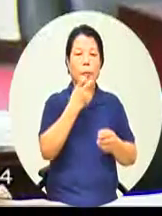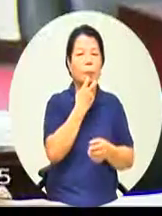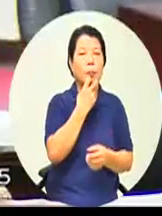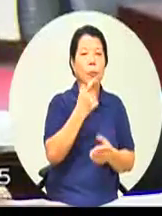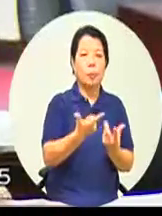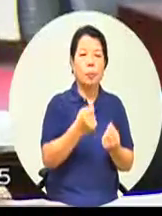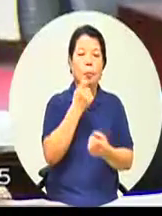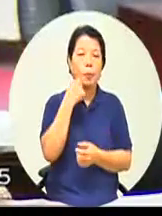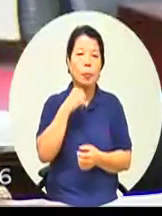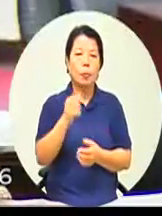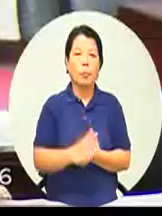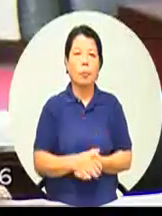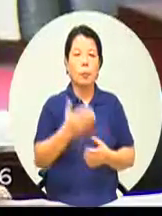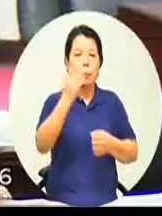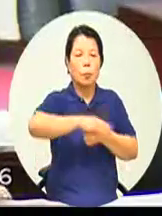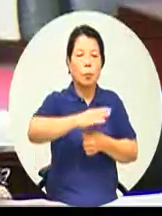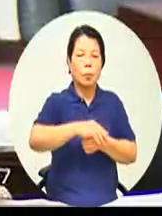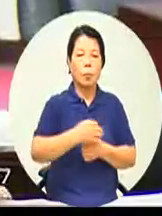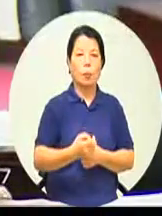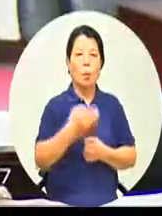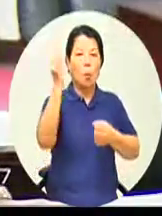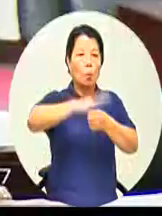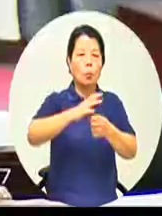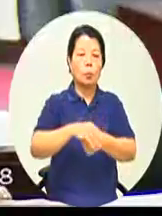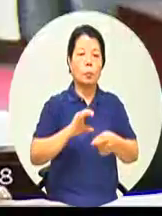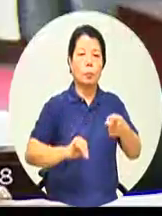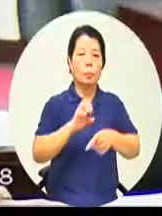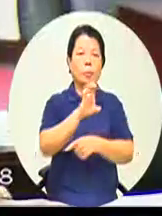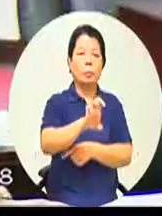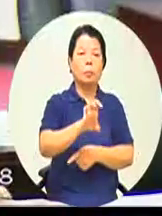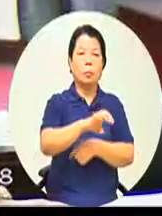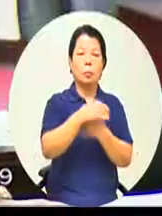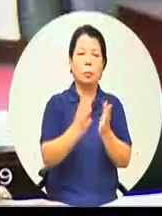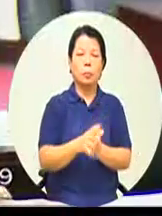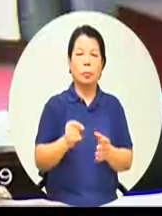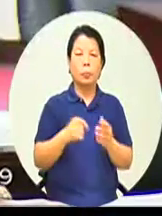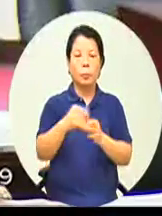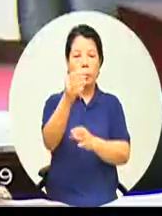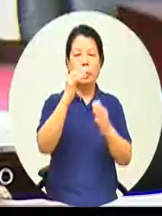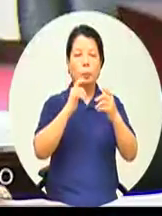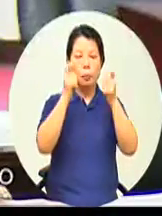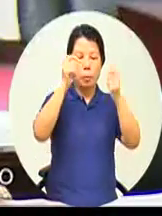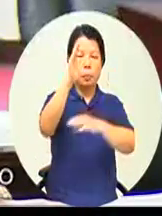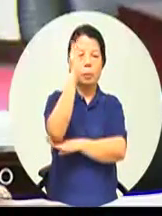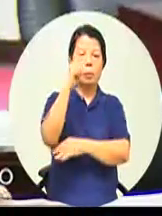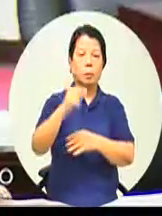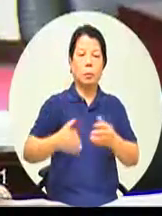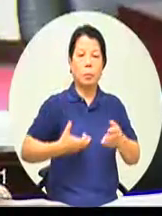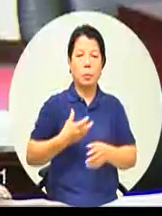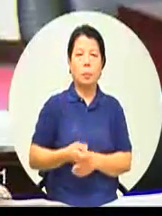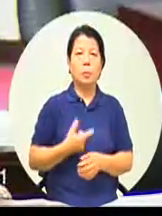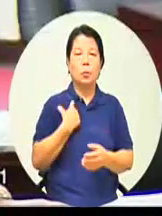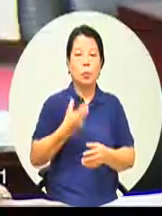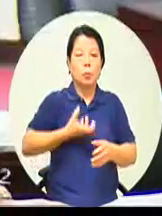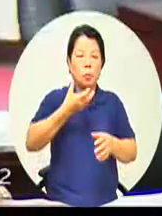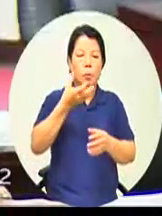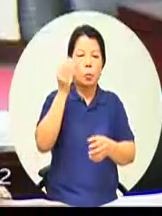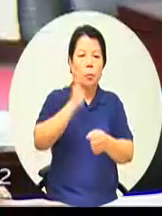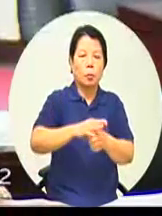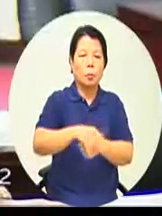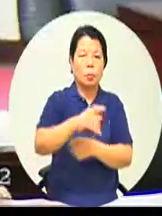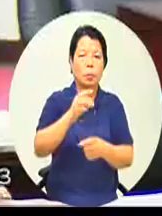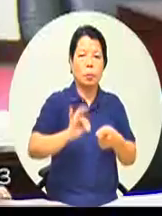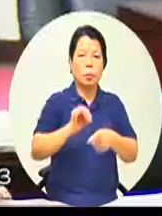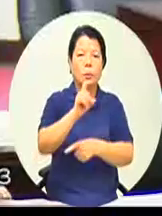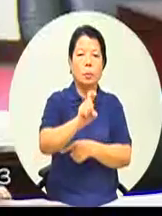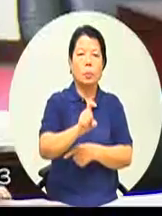也很愿意帮我们负担到90%，那地方在这个部分呢只要负担10%。不过因为我比较纳闷是说，